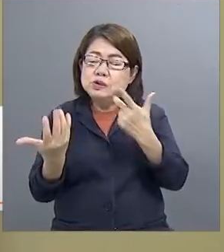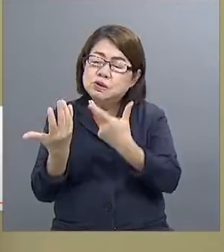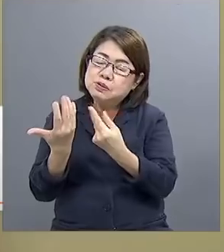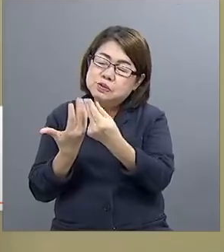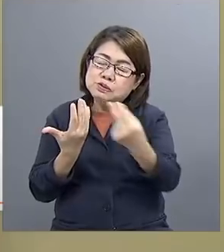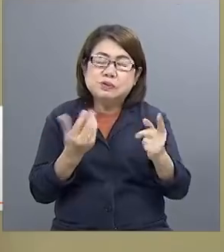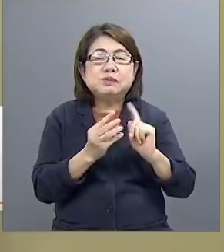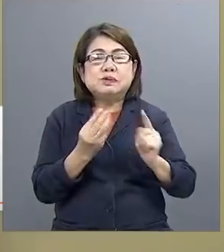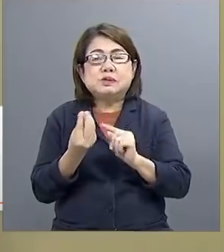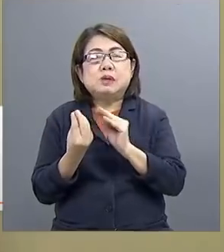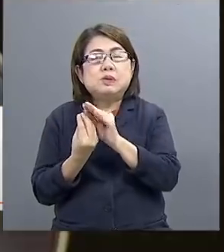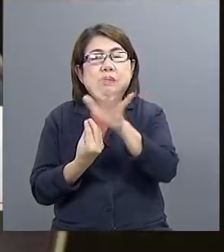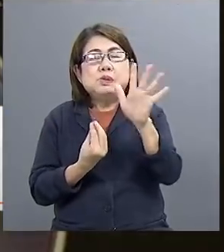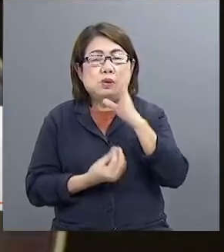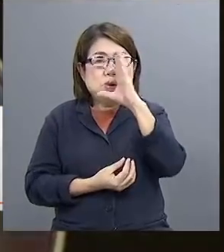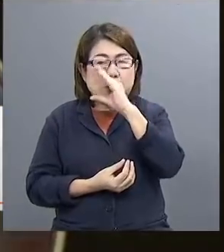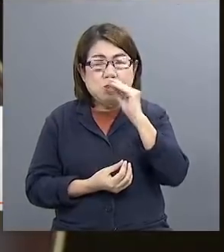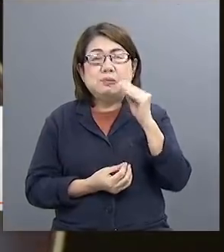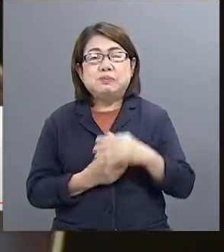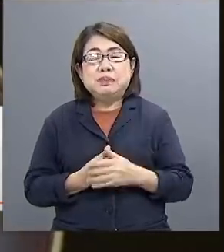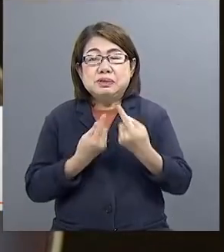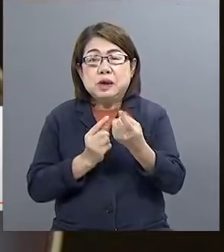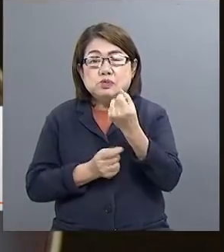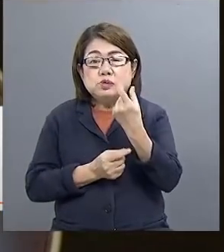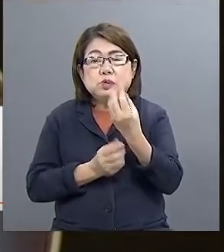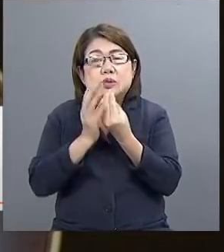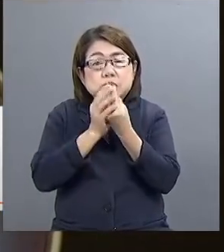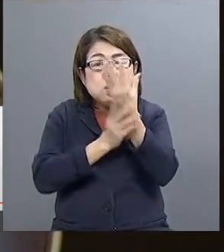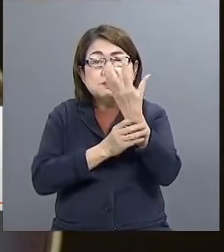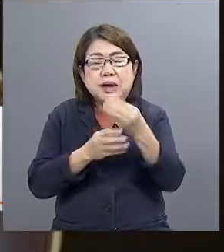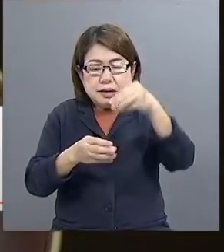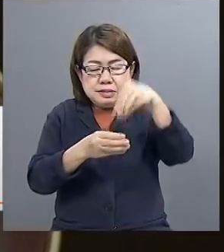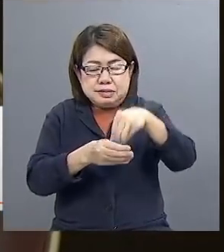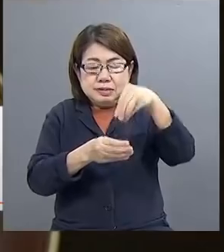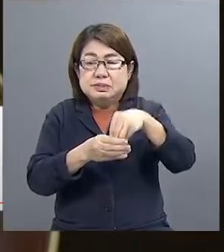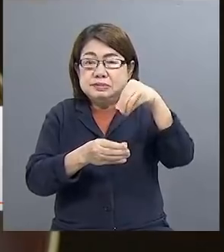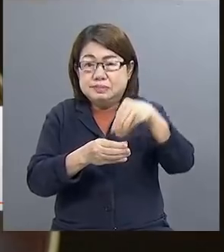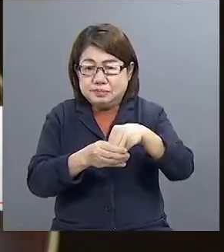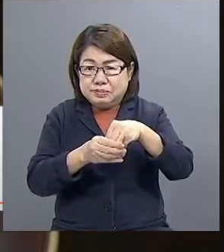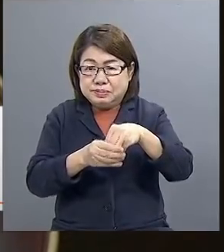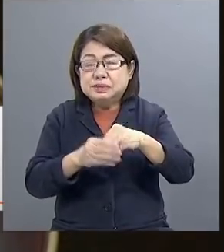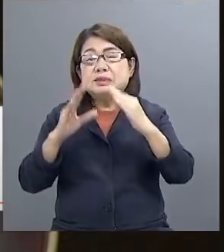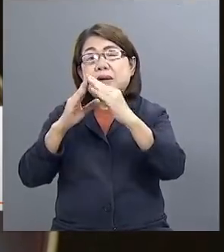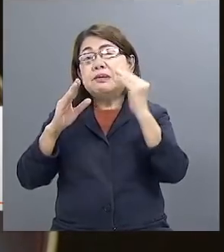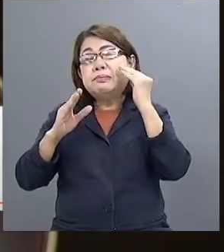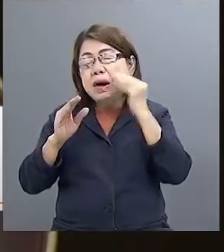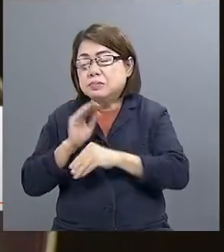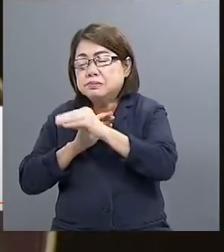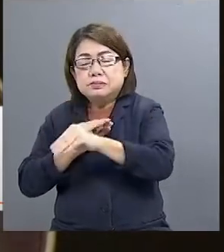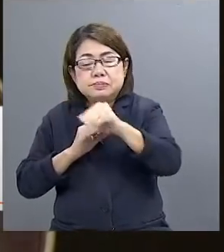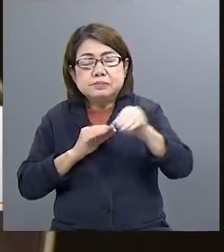ขึ้นนะคะซึ่งดูงานดอกไม้สดนี้จะเป็นถุงหอมที่ไปวางตามจุดต่างๆภายในบ้านค่ะอย่างเช่นข้างหน้าต่าง